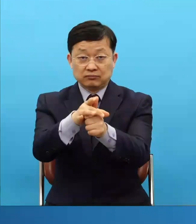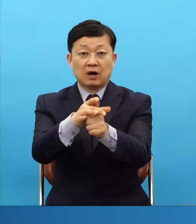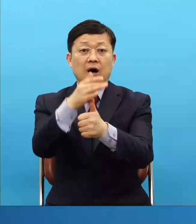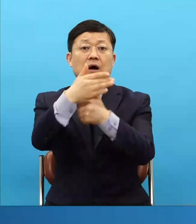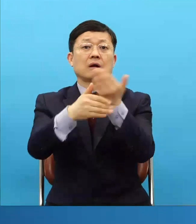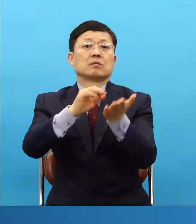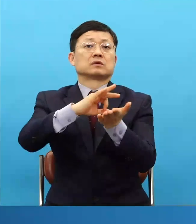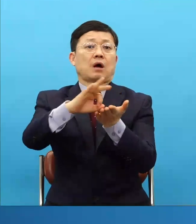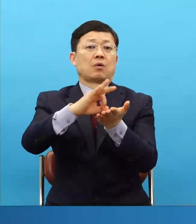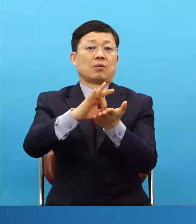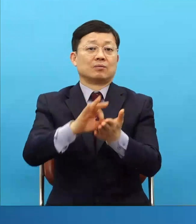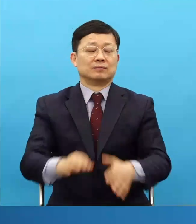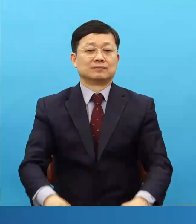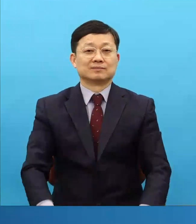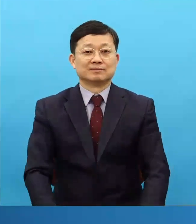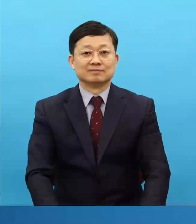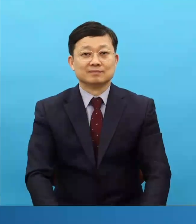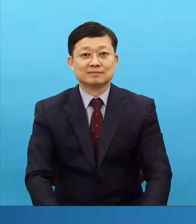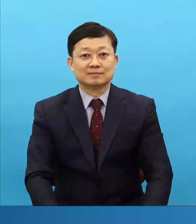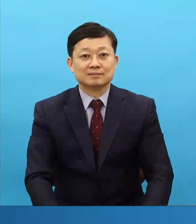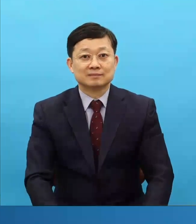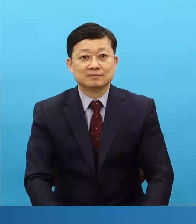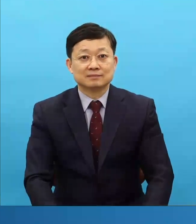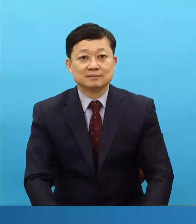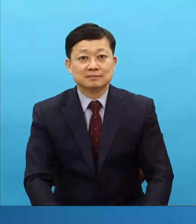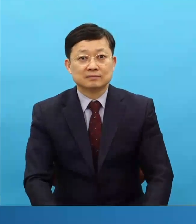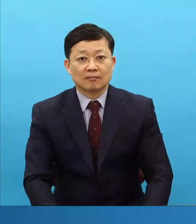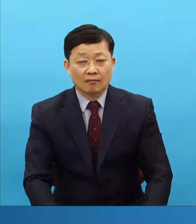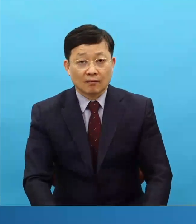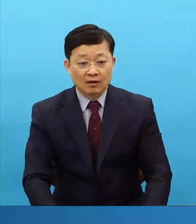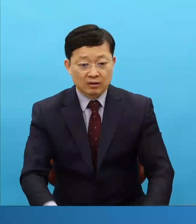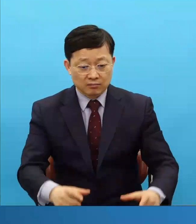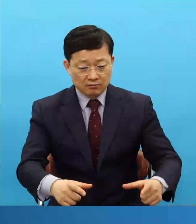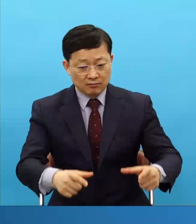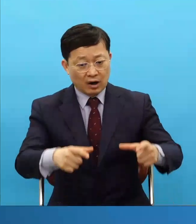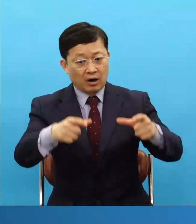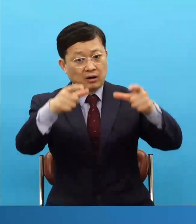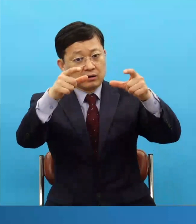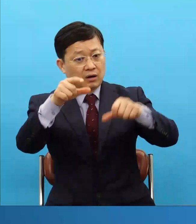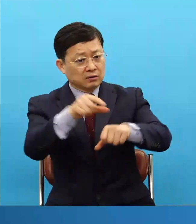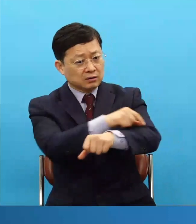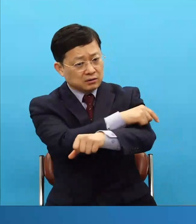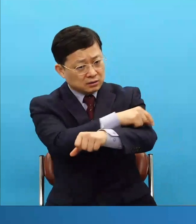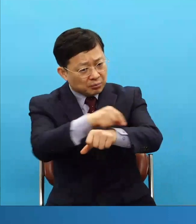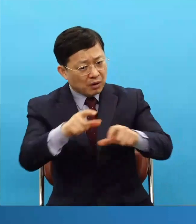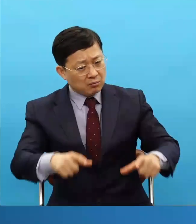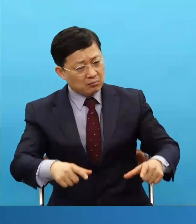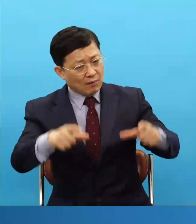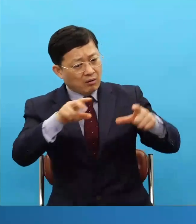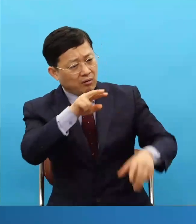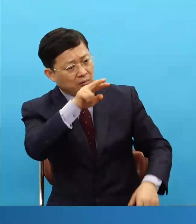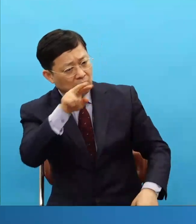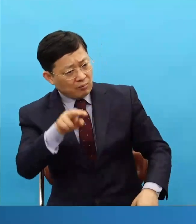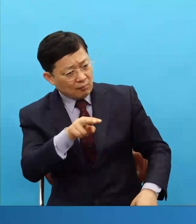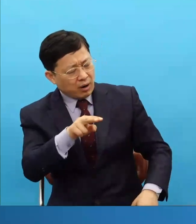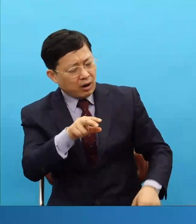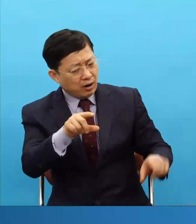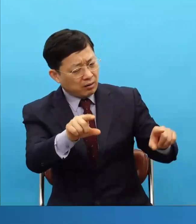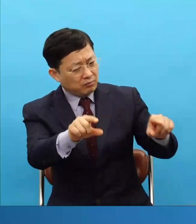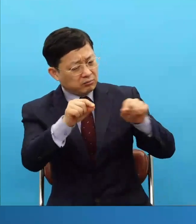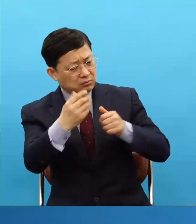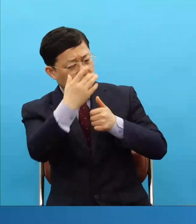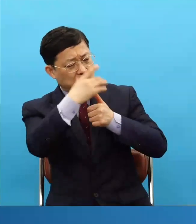the church officers, business people. 그래서 이 망대를 깨닫기만 하면 돼요. And so all you have to do is realize this partisan. 깨닫기만 하면 되는 겁니다.